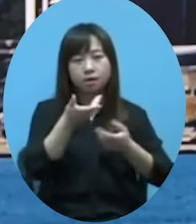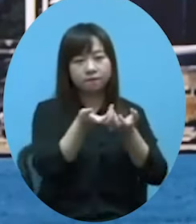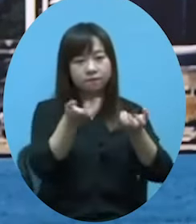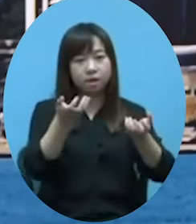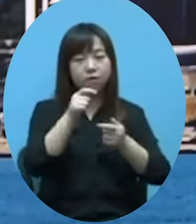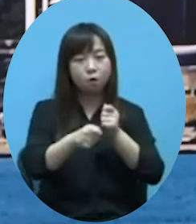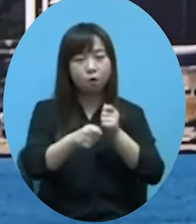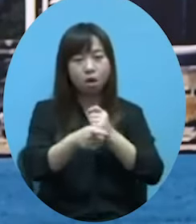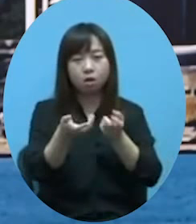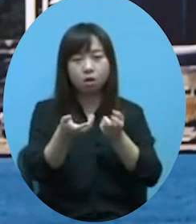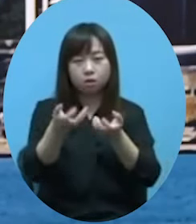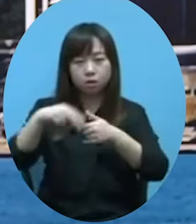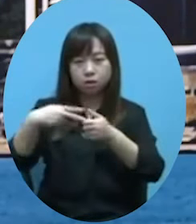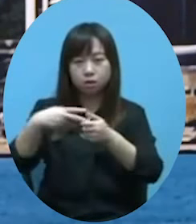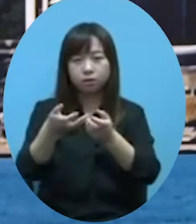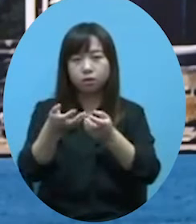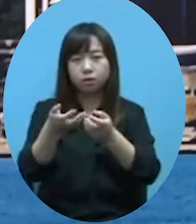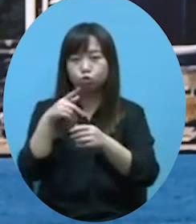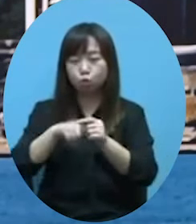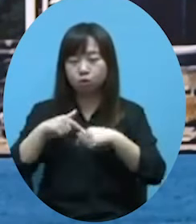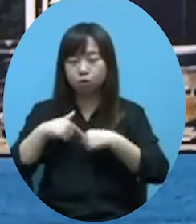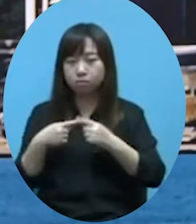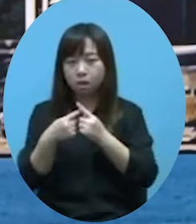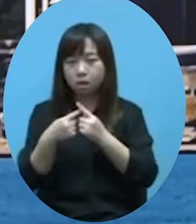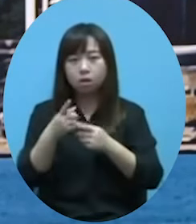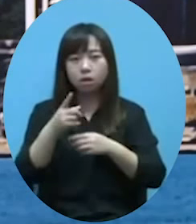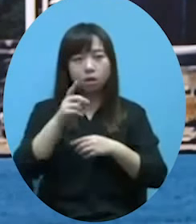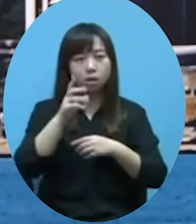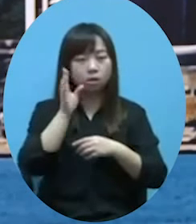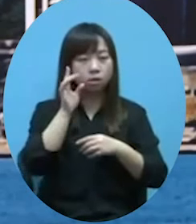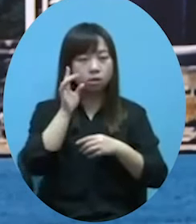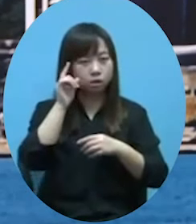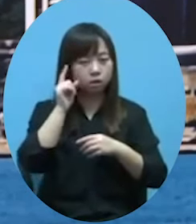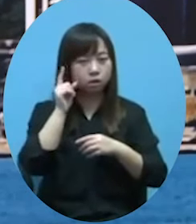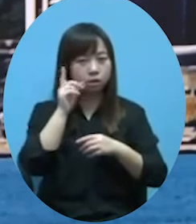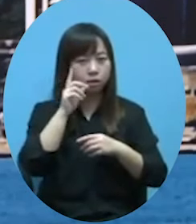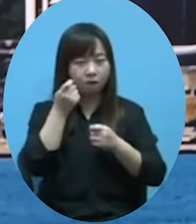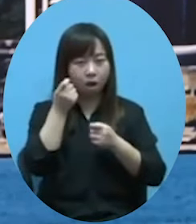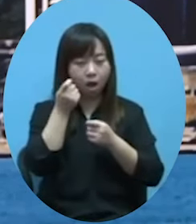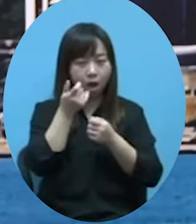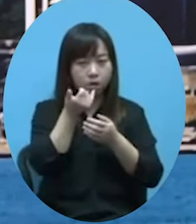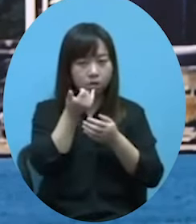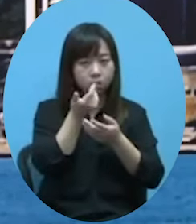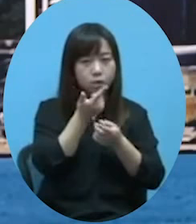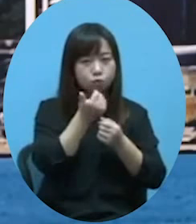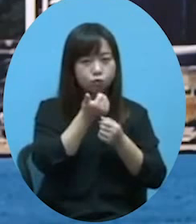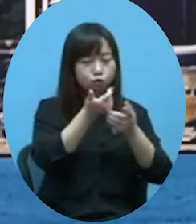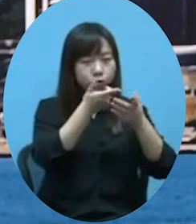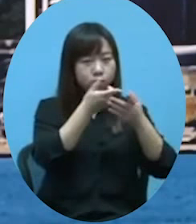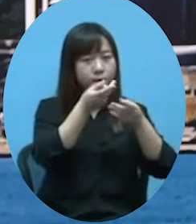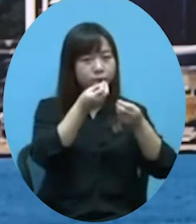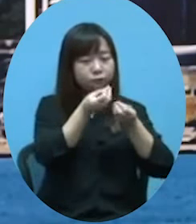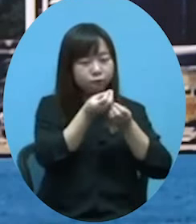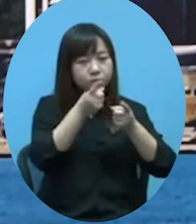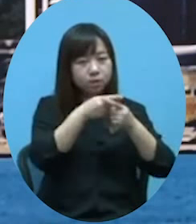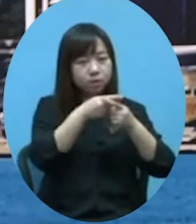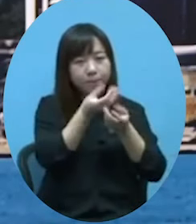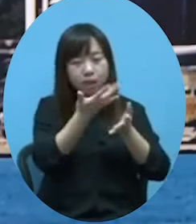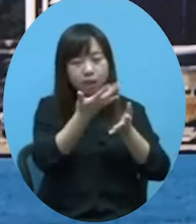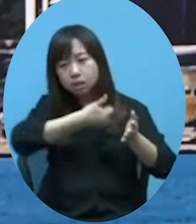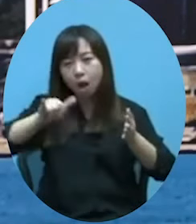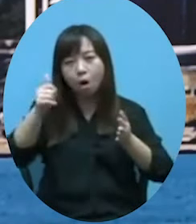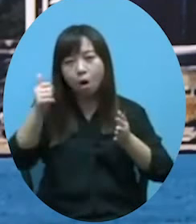中心的人士呢我們都會在第12天左右就是臨出離開那個檢疫中心就會